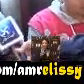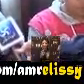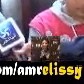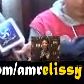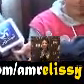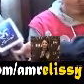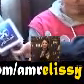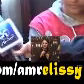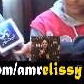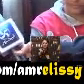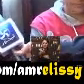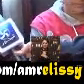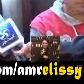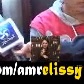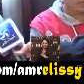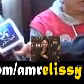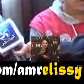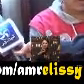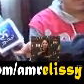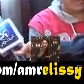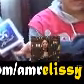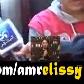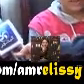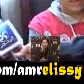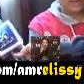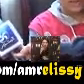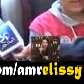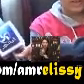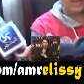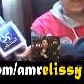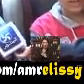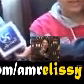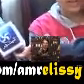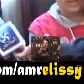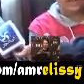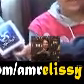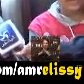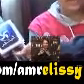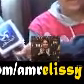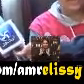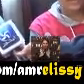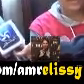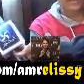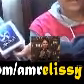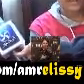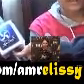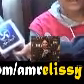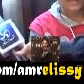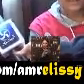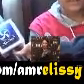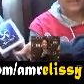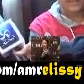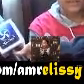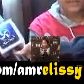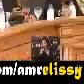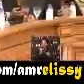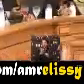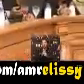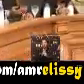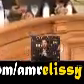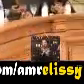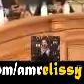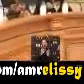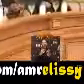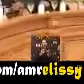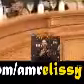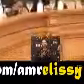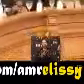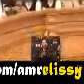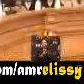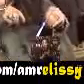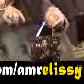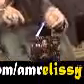عمل فرص عمل وإن لما الواحد يتخرج من الكلية بلاقي عمل.